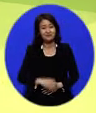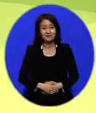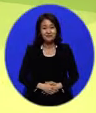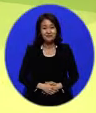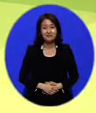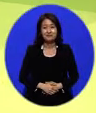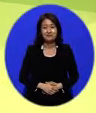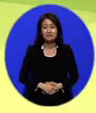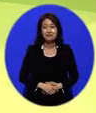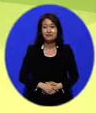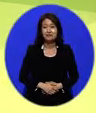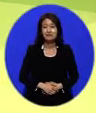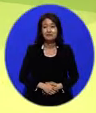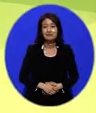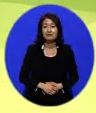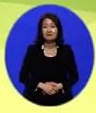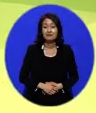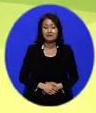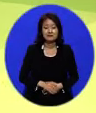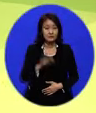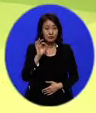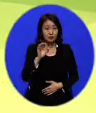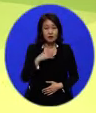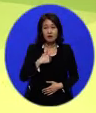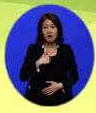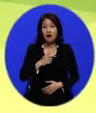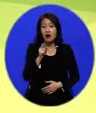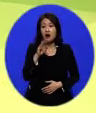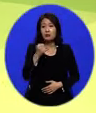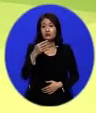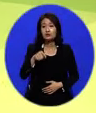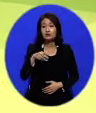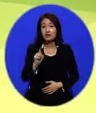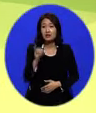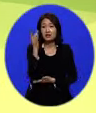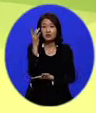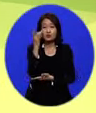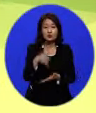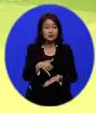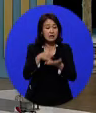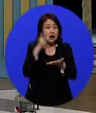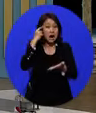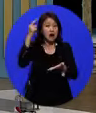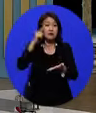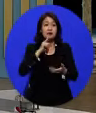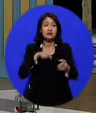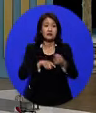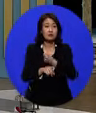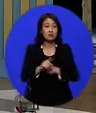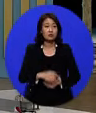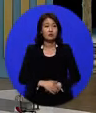네. 자, 왜 제가 하부르타가 기초 인성 창의성이라고 말하냐면요. 자,